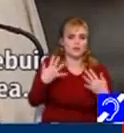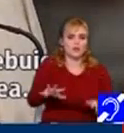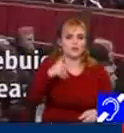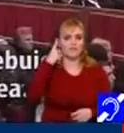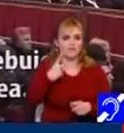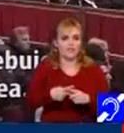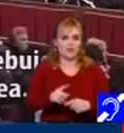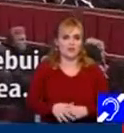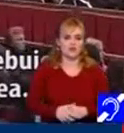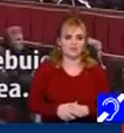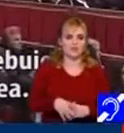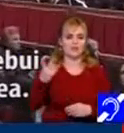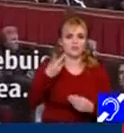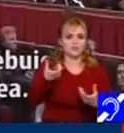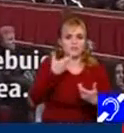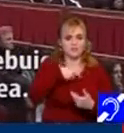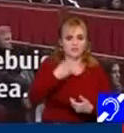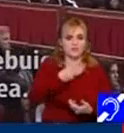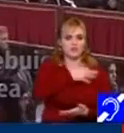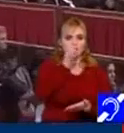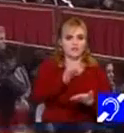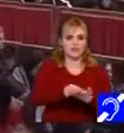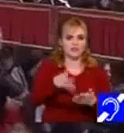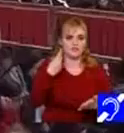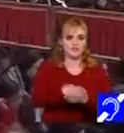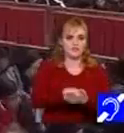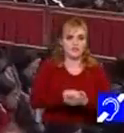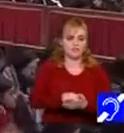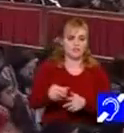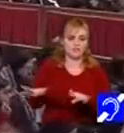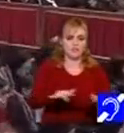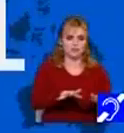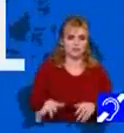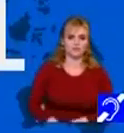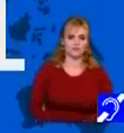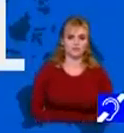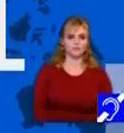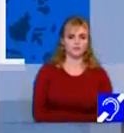e al creato la nostra responsabilità.